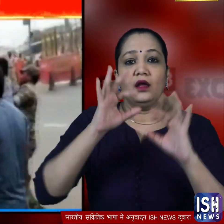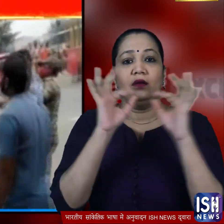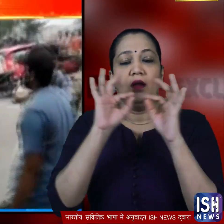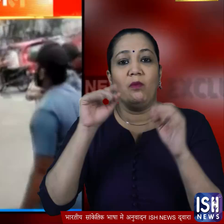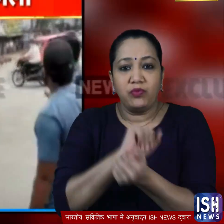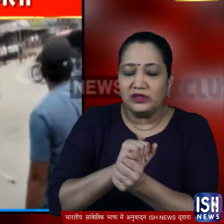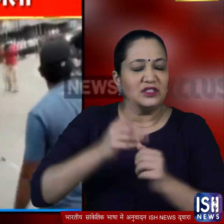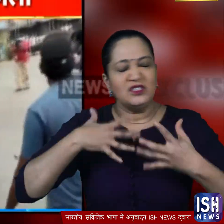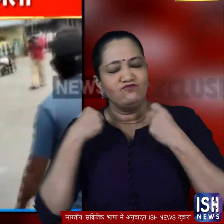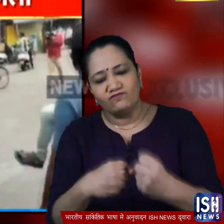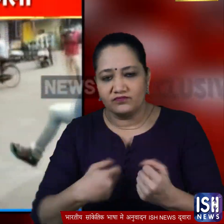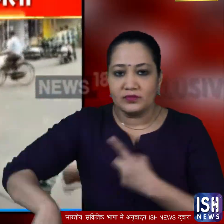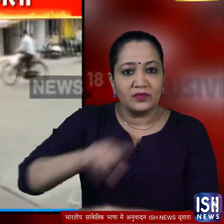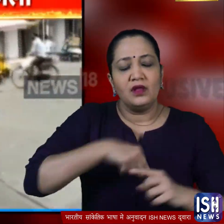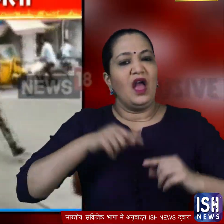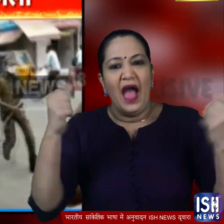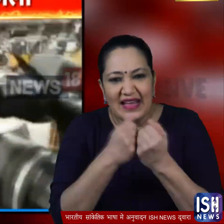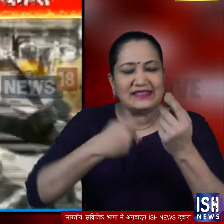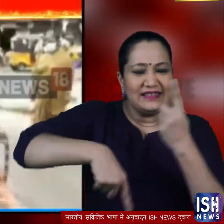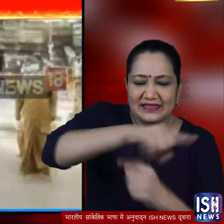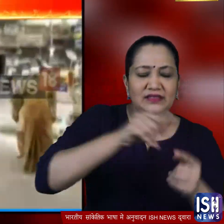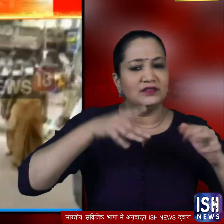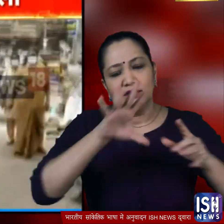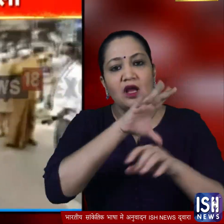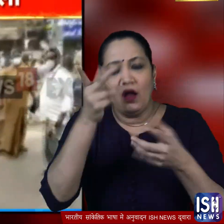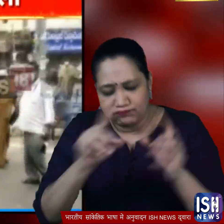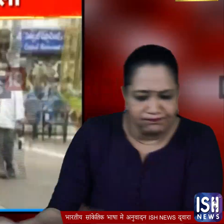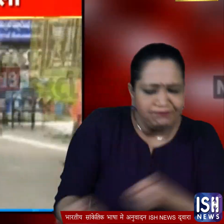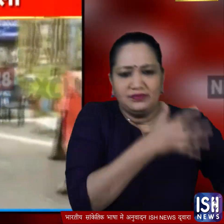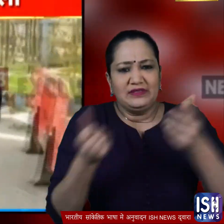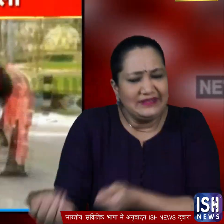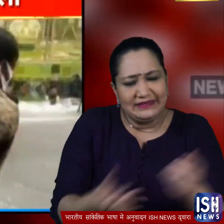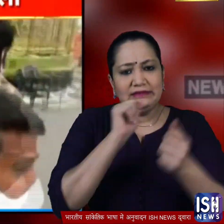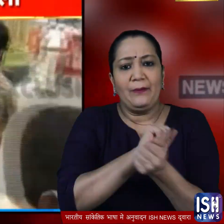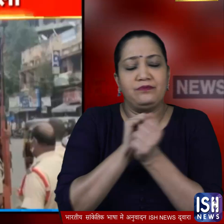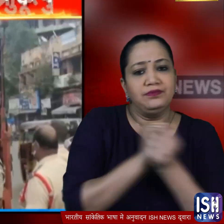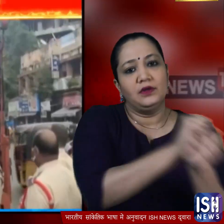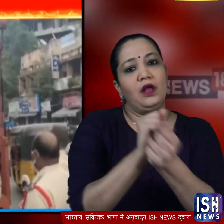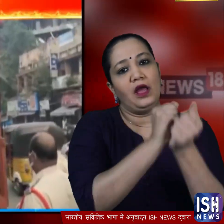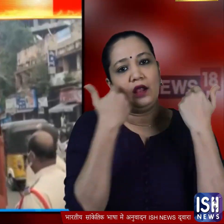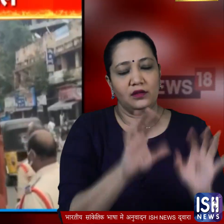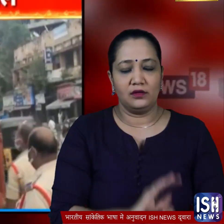हालांकि पुलिस की सख्ती के आगे उनकी एक न चली। वहां हंगामा कर रहे सभी कार्यकर्ताओं को एक एक कर हिरासत में ले लिया गया।